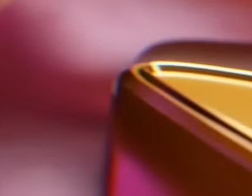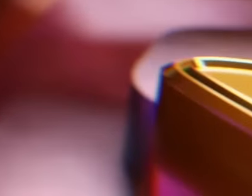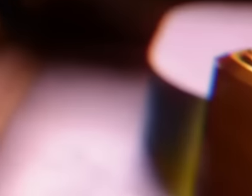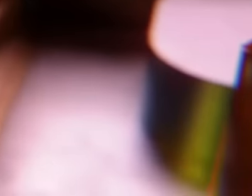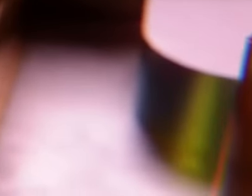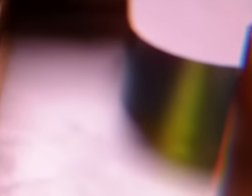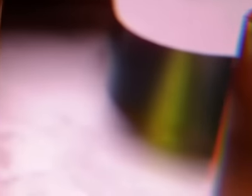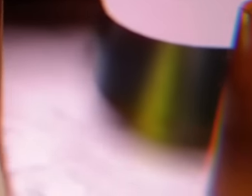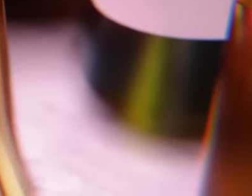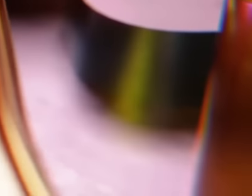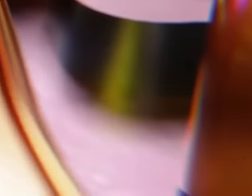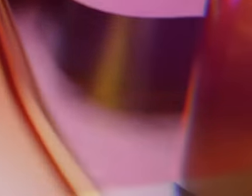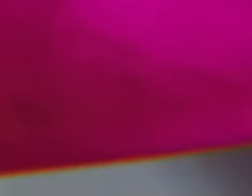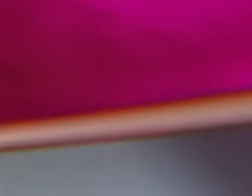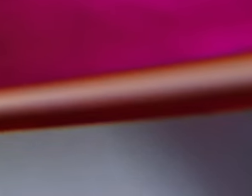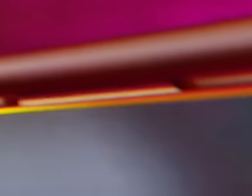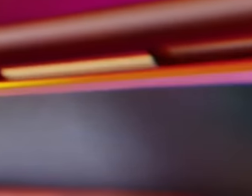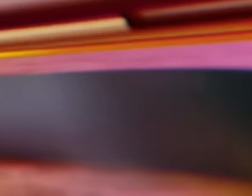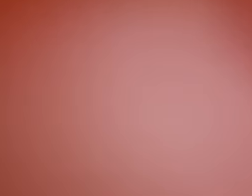رب